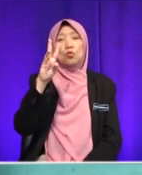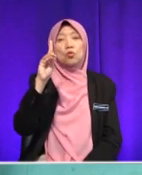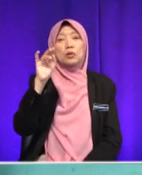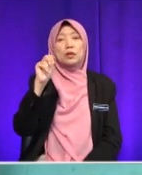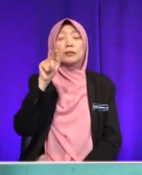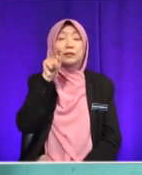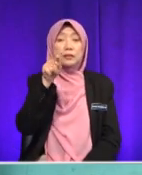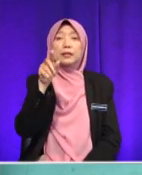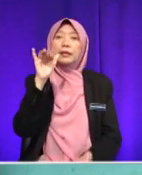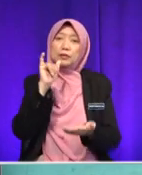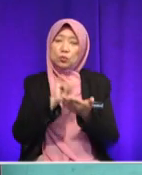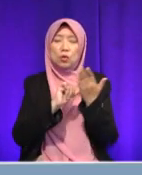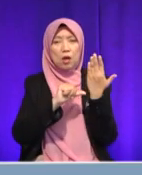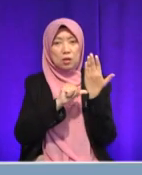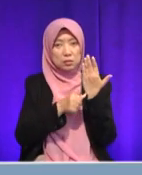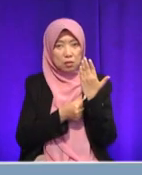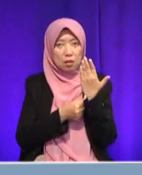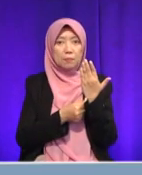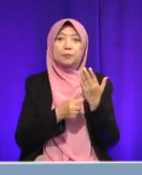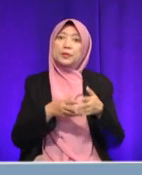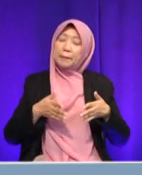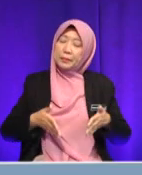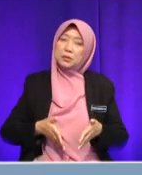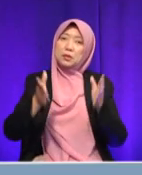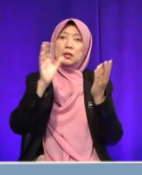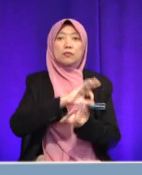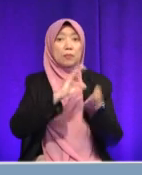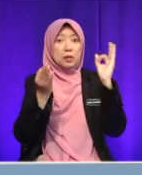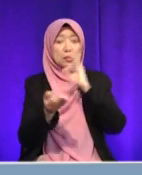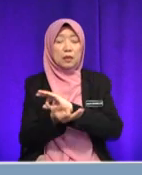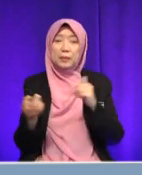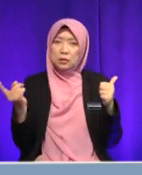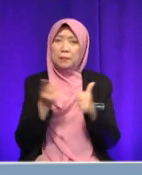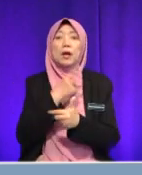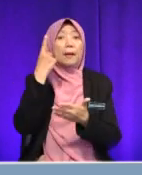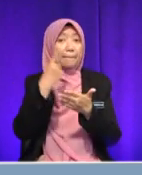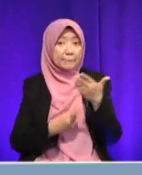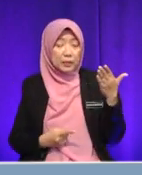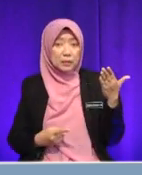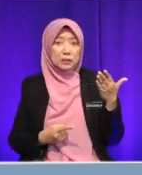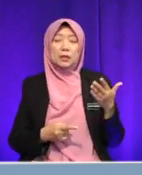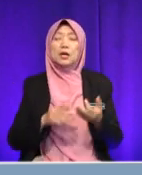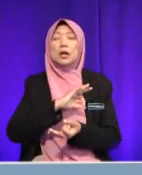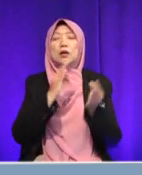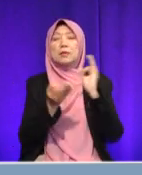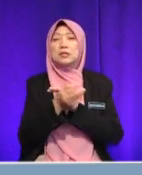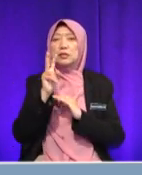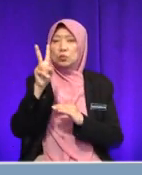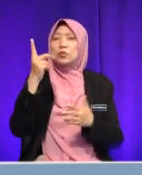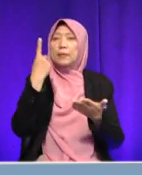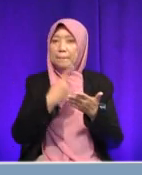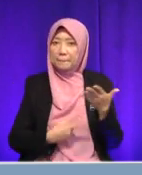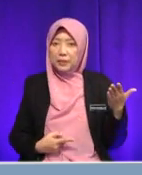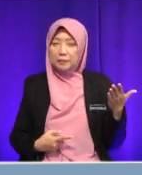Koordinat asal, lepas tu dia akan menjalani transformasi pertama, apa koordinat dia? transformasi yang kedua, apa koordinat dia?